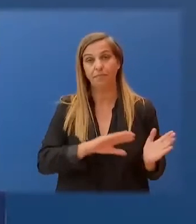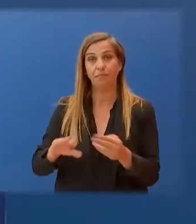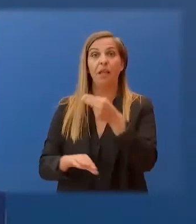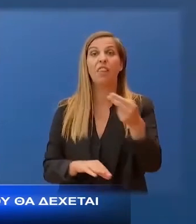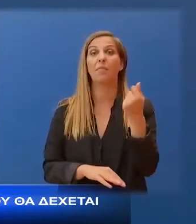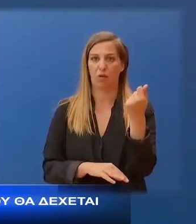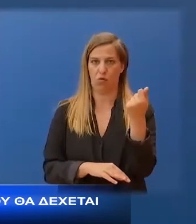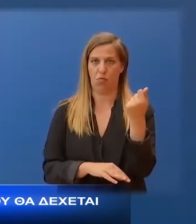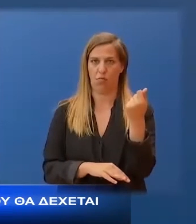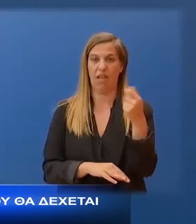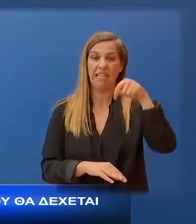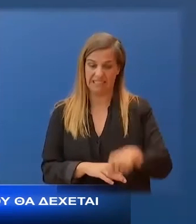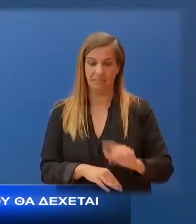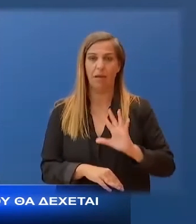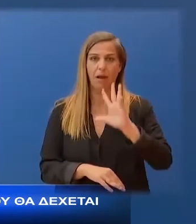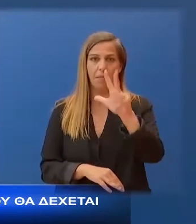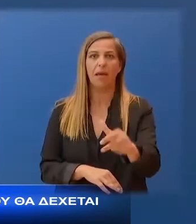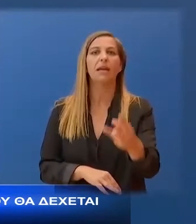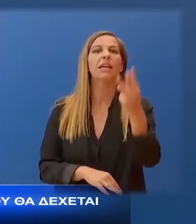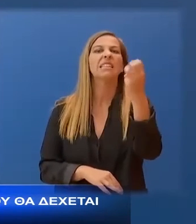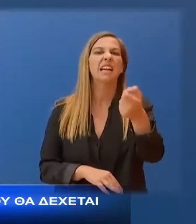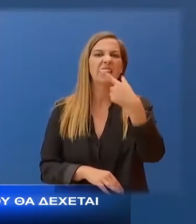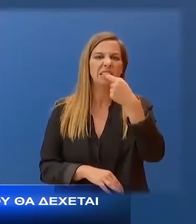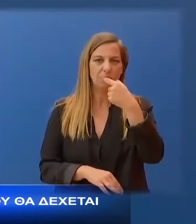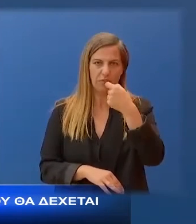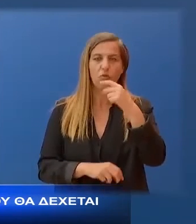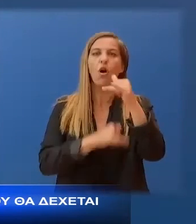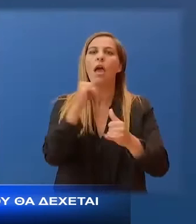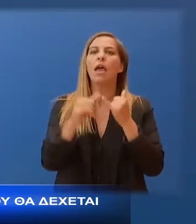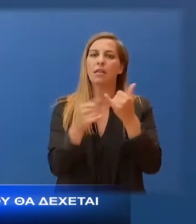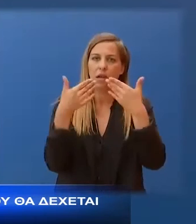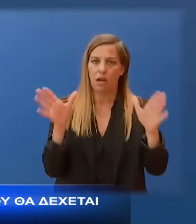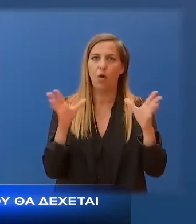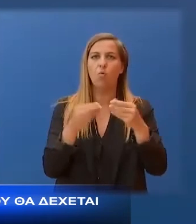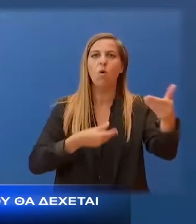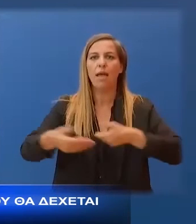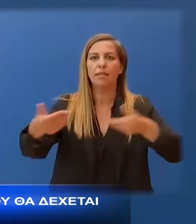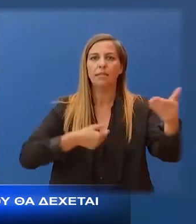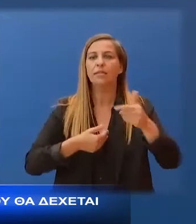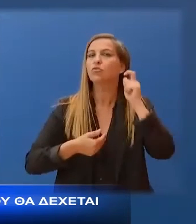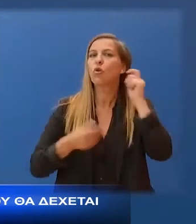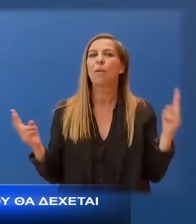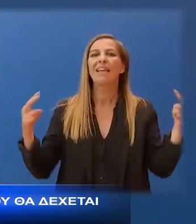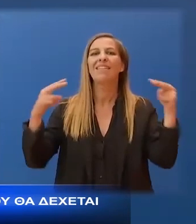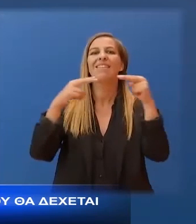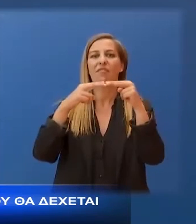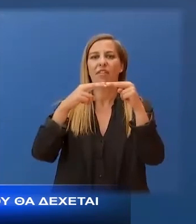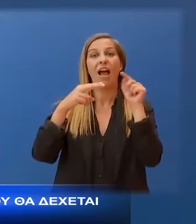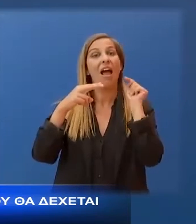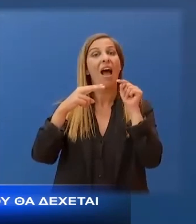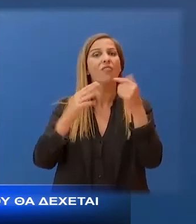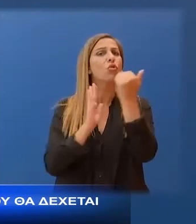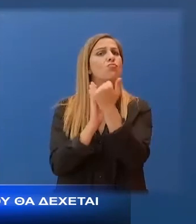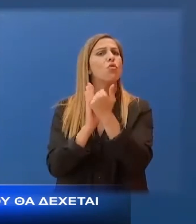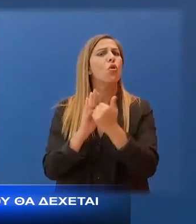ανοίγει από σήμερα και μέχρι τις 30 Σεπτεμβρίου η ηλεκτρονική πλατφόρμα που θα δέχεται αιτήσεις για το πρόγραμμα Γέφυρα. Το κράτος θα